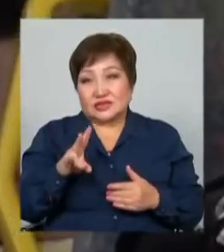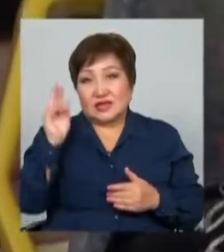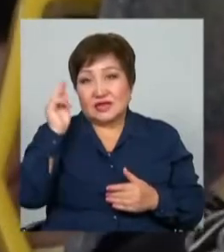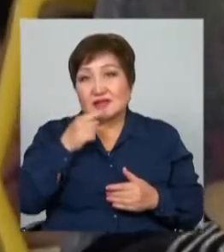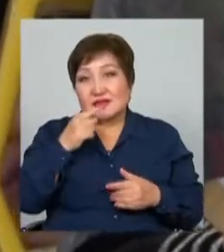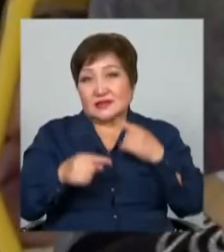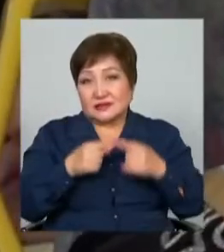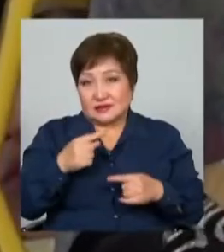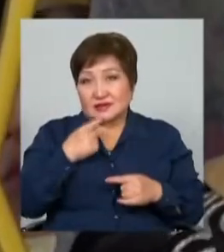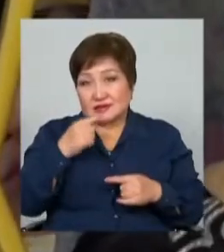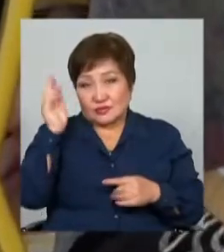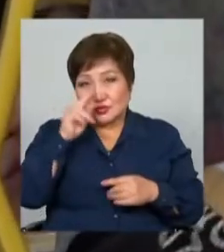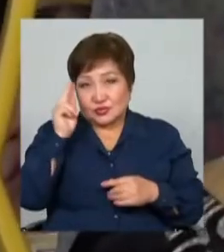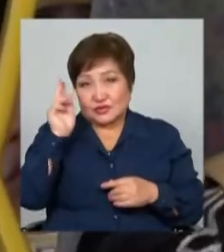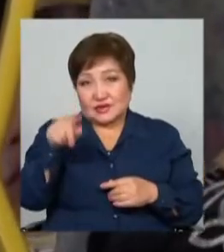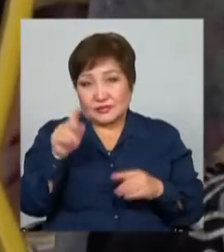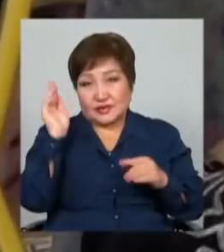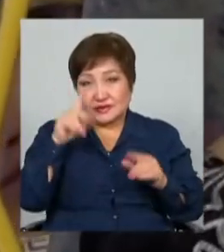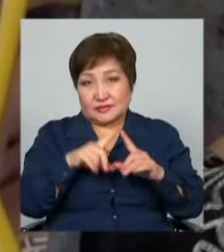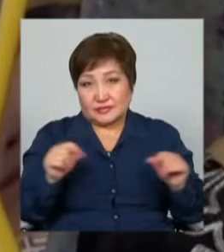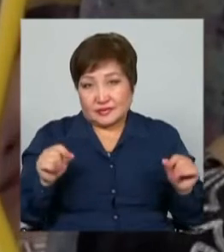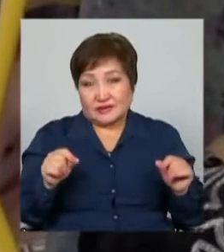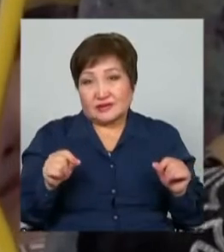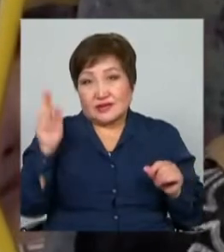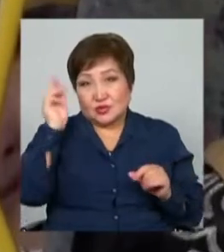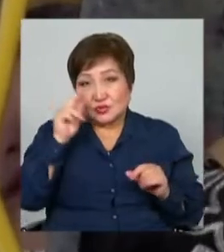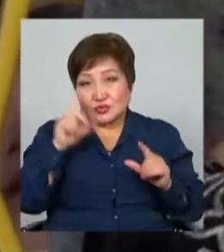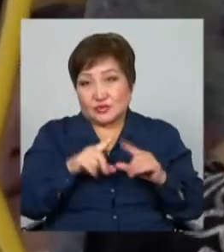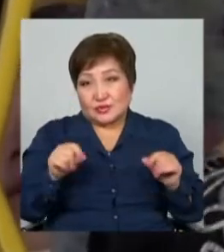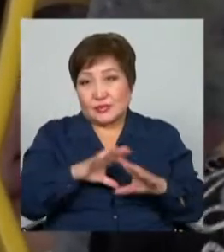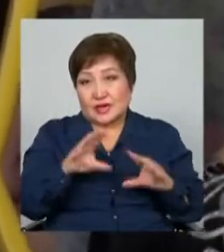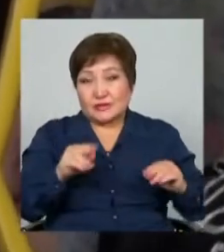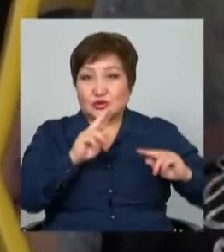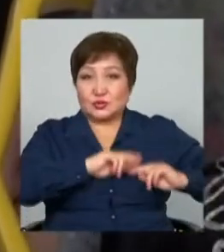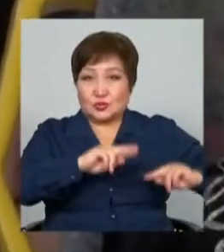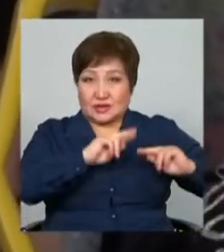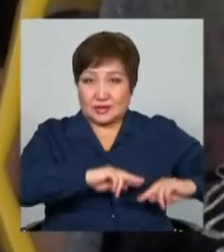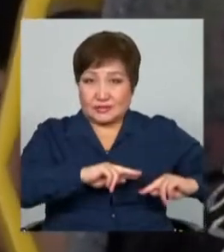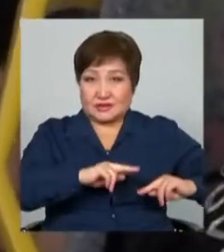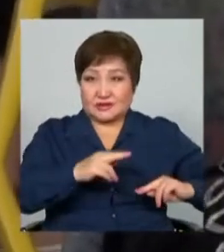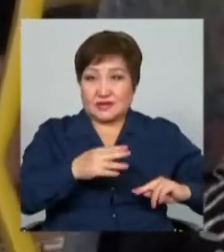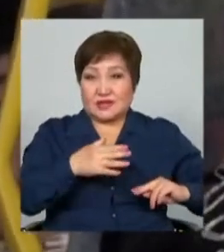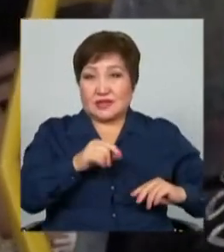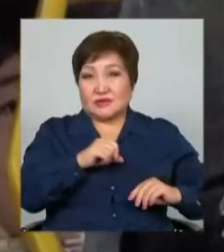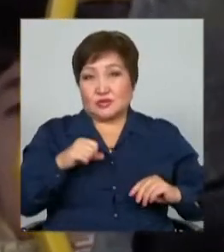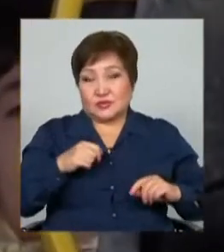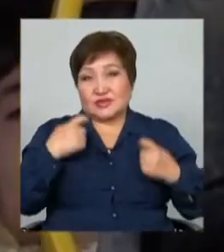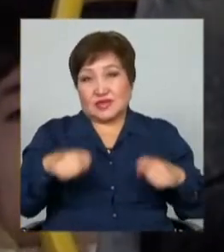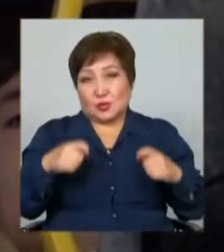мектебінде оқыды, даныш университетінде оқыды. Бәрі жұмыста біз өзіміз сауданың ішінде